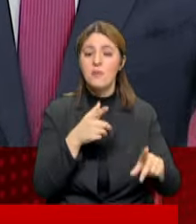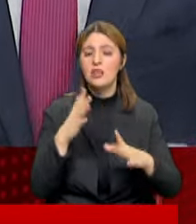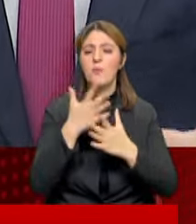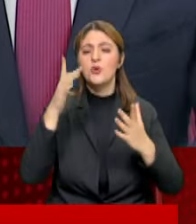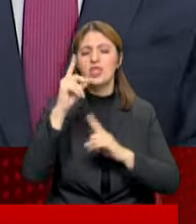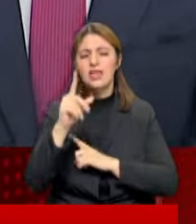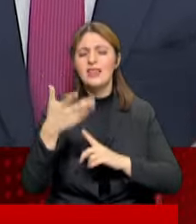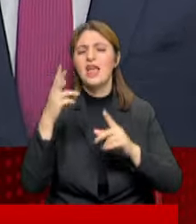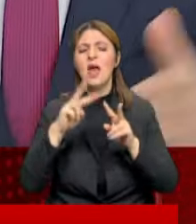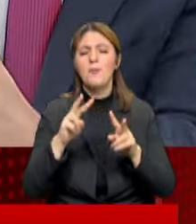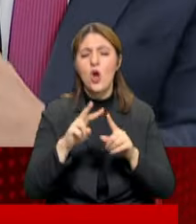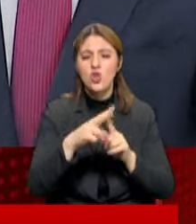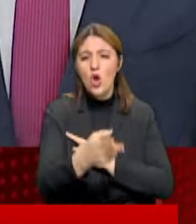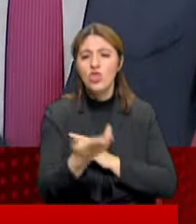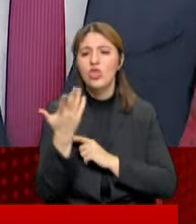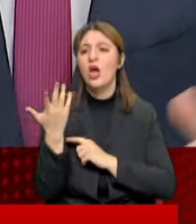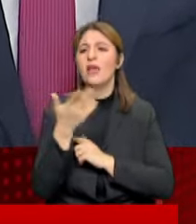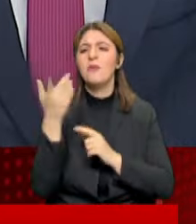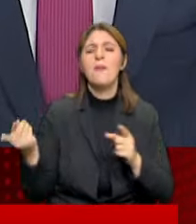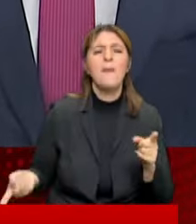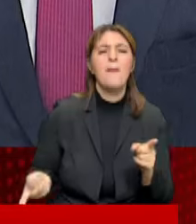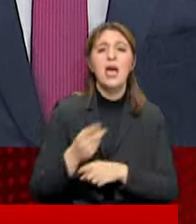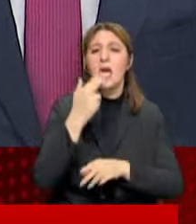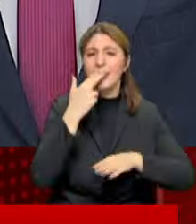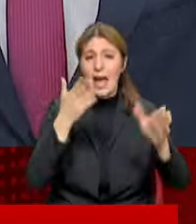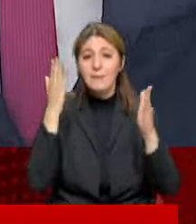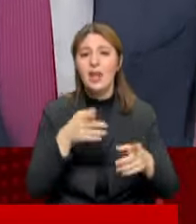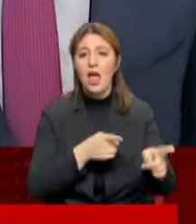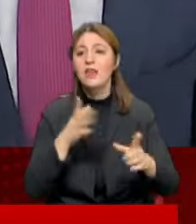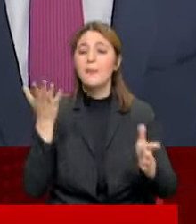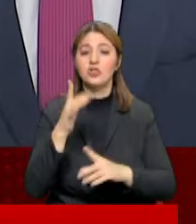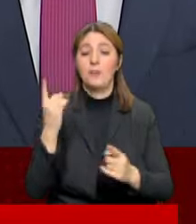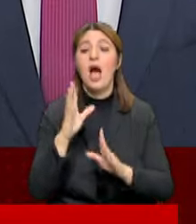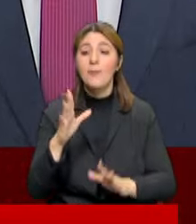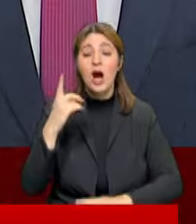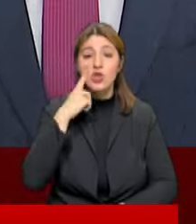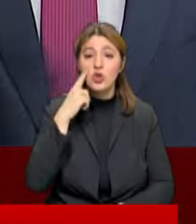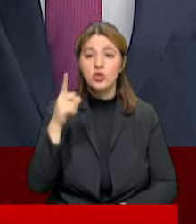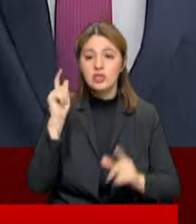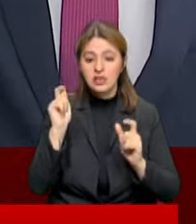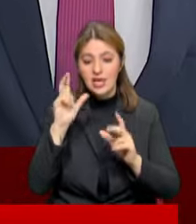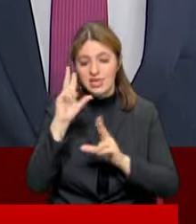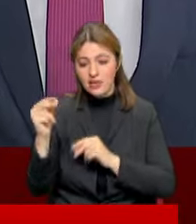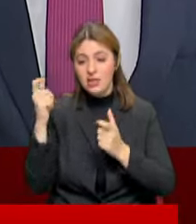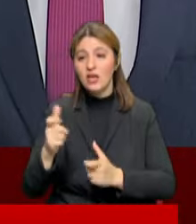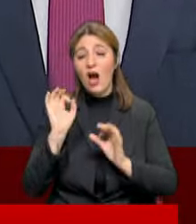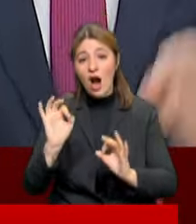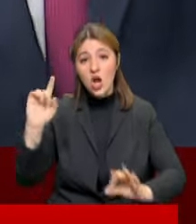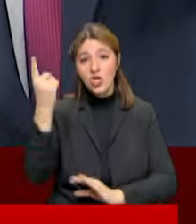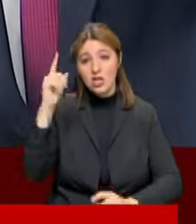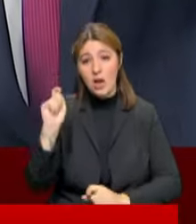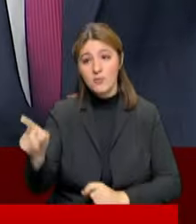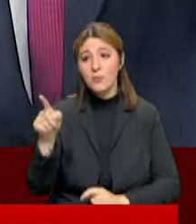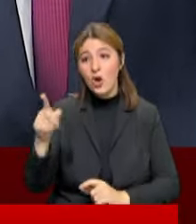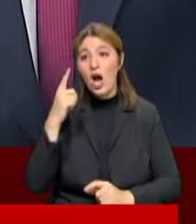Büyük İskender ne Napolyon ne degol ne Stalin ne Hitler ne de başka biri ama Atatürk yattığı yerden ülkesini yönetiyor bu